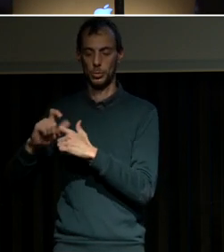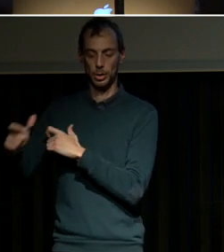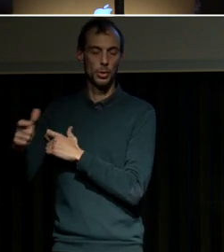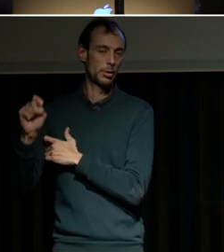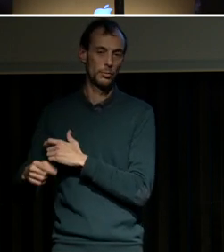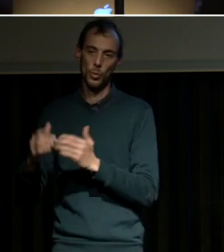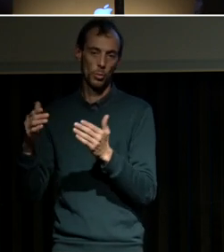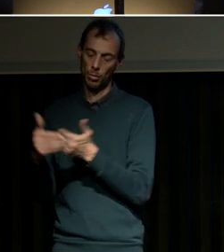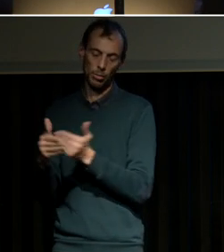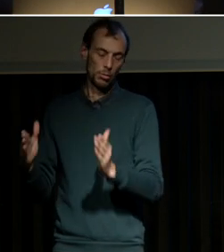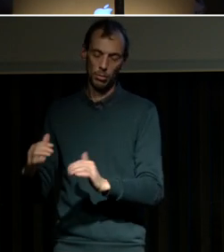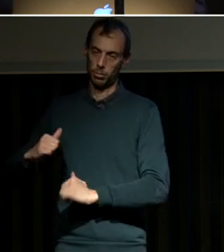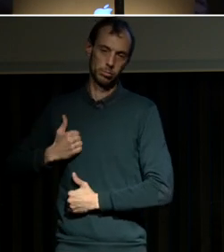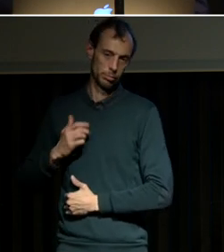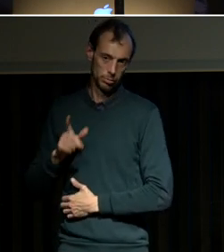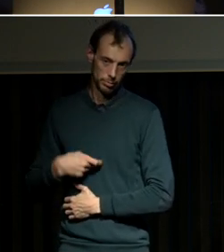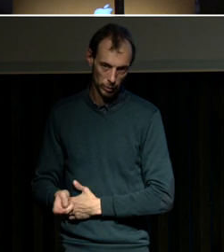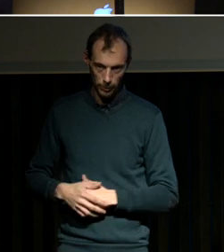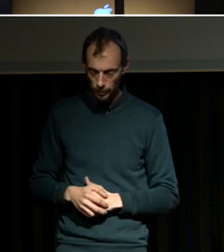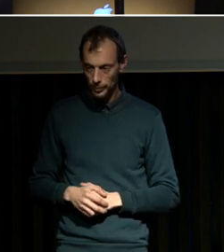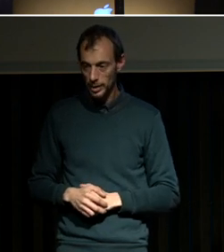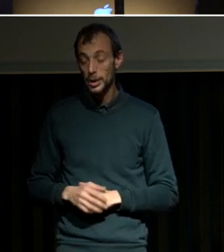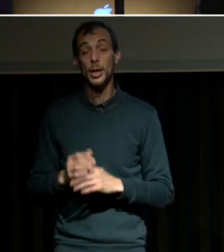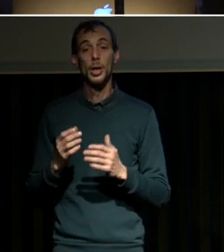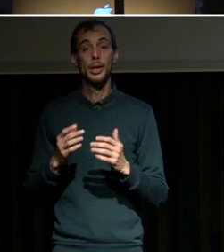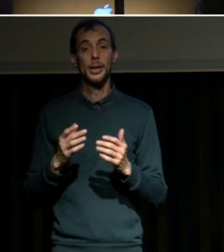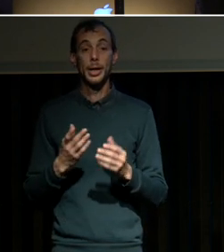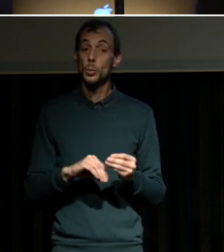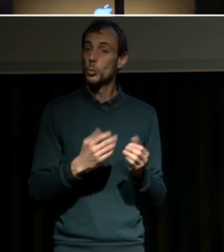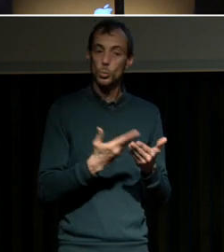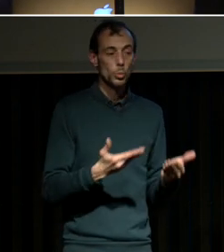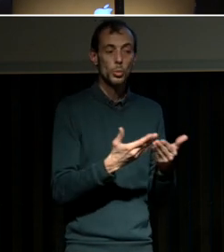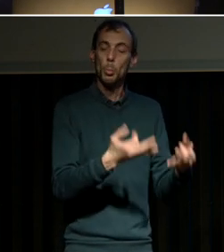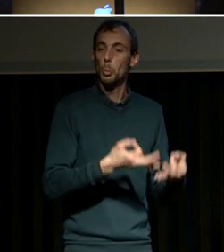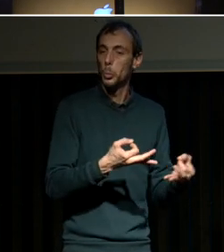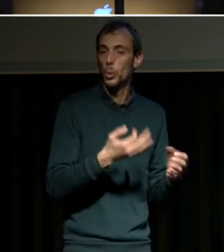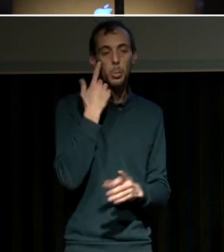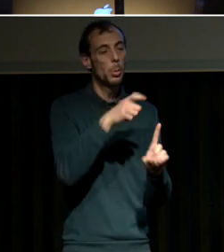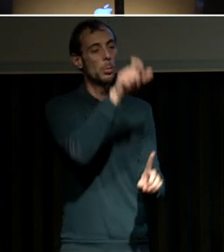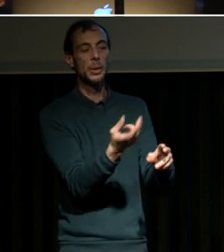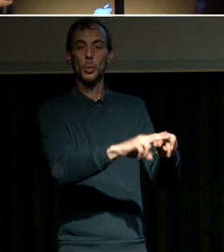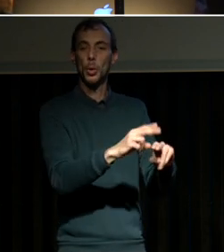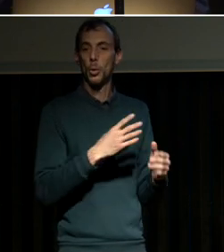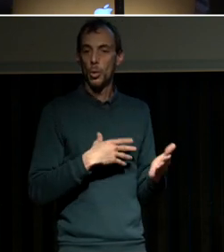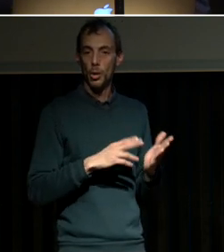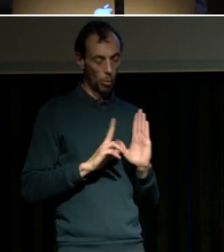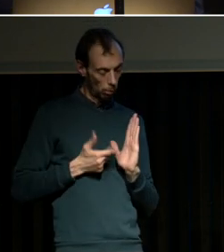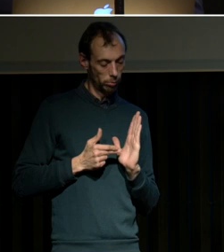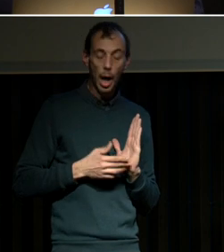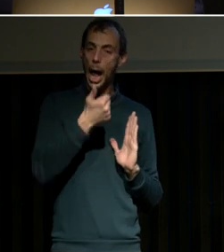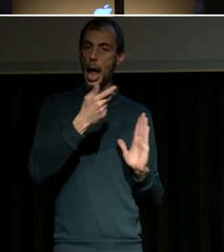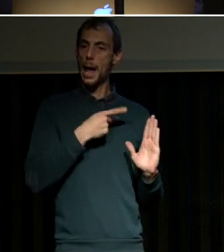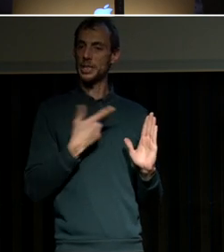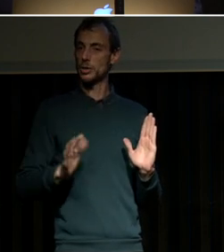pour faire un certificat de décès, c'est un seul médecin qui signe un certificat de décès en cas d'arrêt circulatoire, d'arrêt cardiaque. Dans le cas